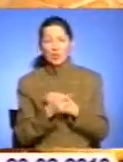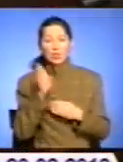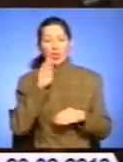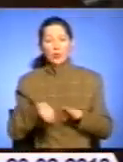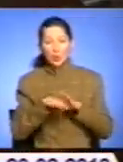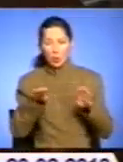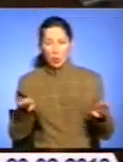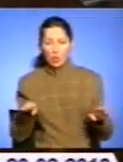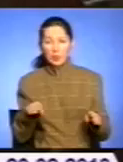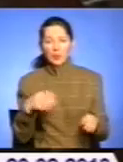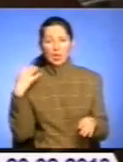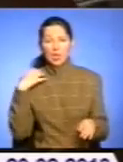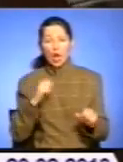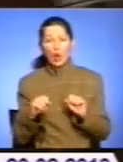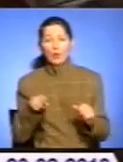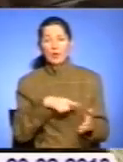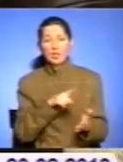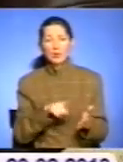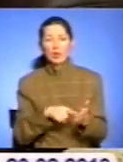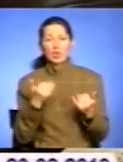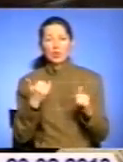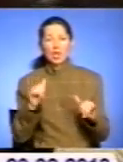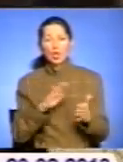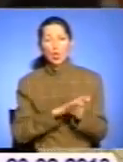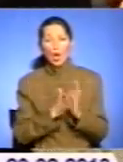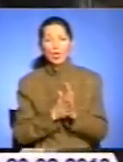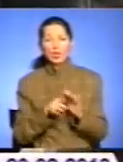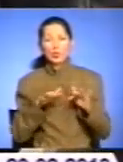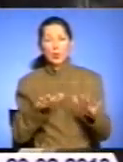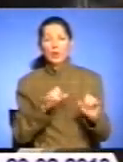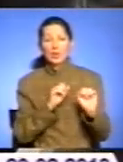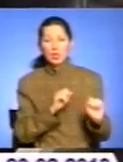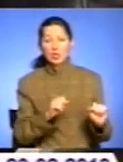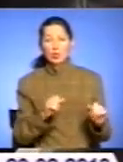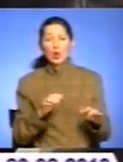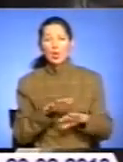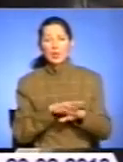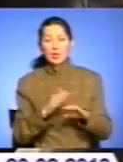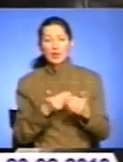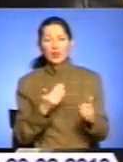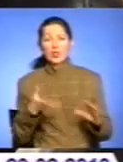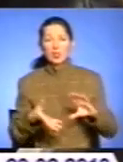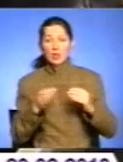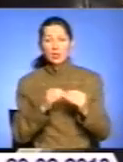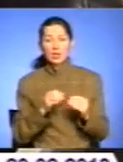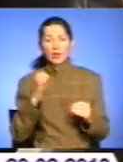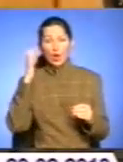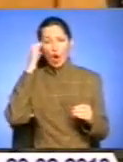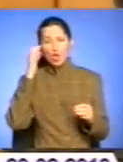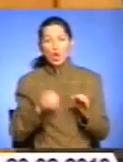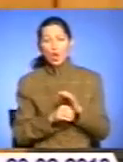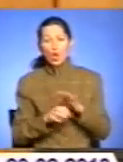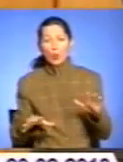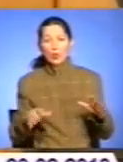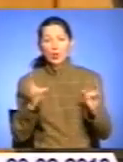паводків, начальник управління з питань надзвичайних ситуацій та у справах захисту населення від наслідків Чорнобильської катастрофи